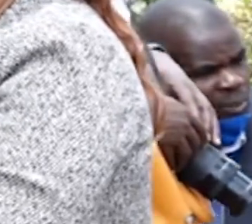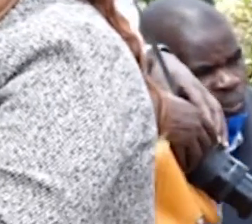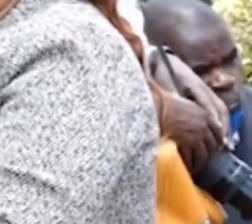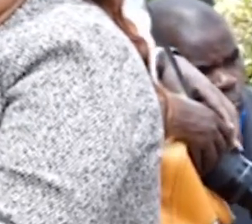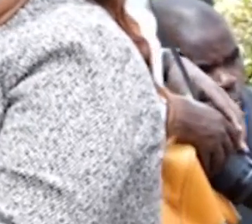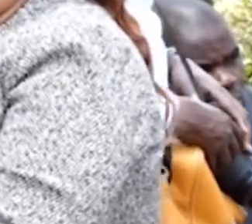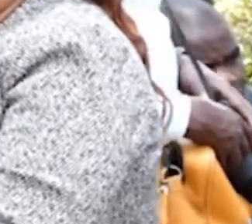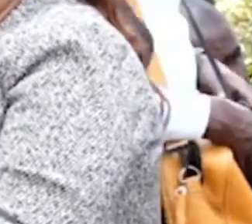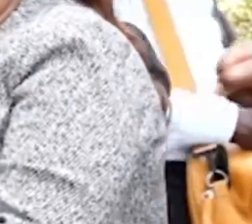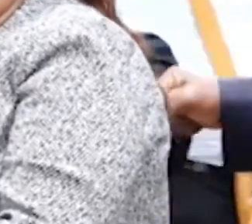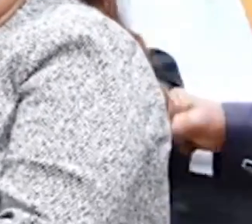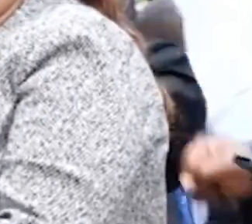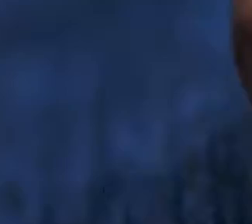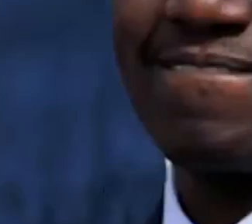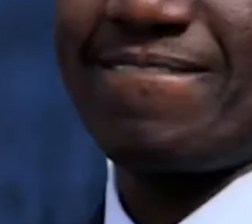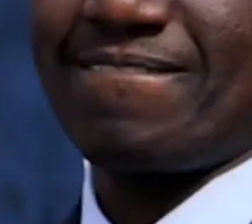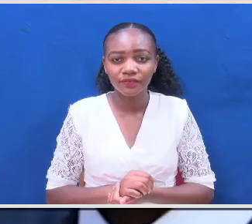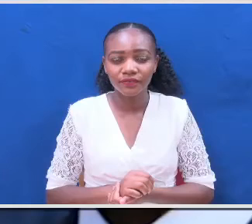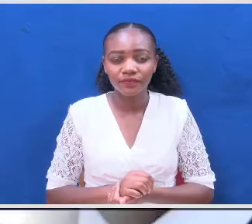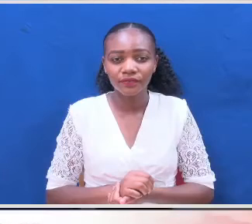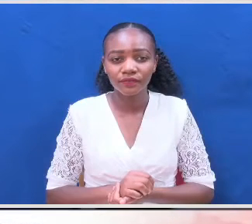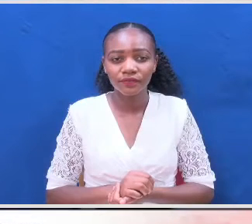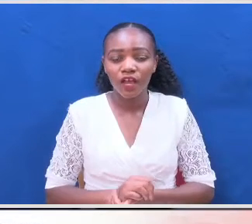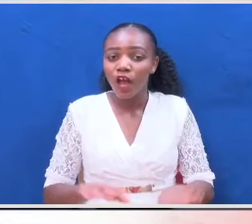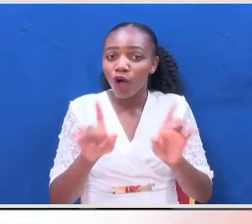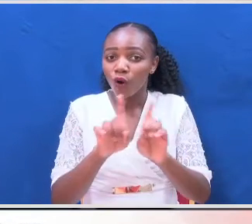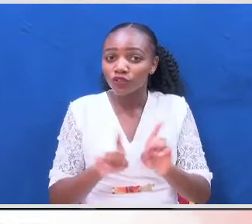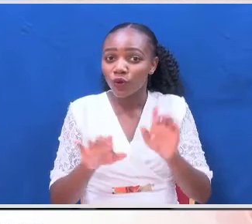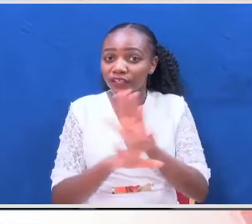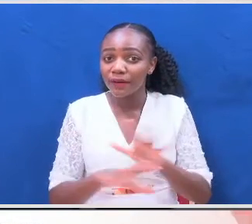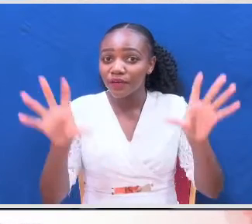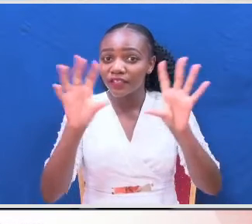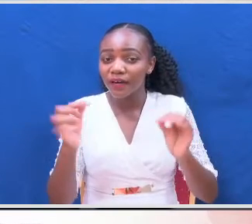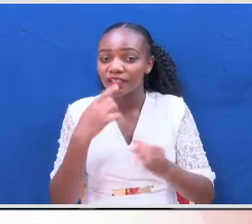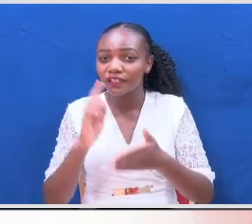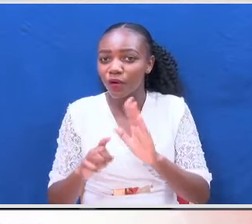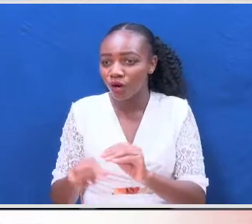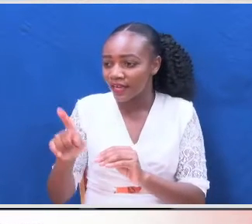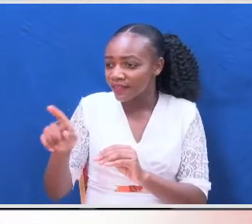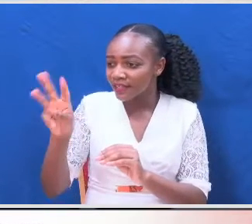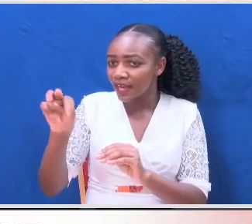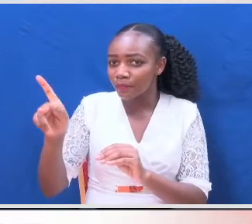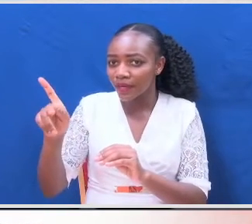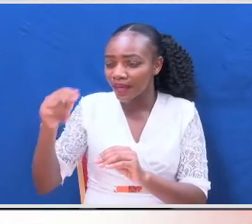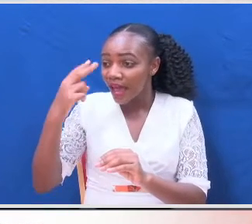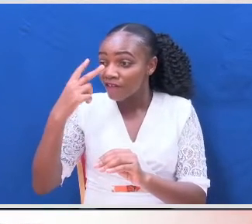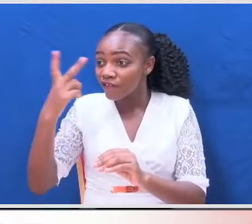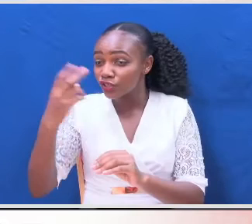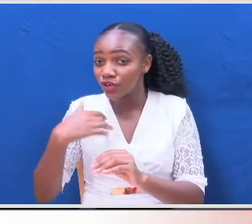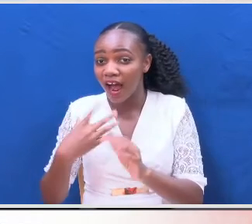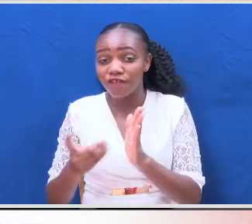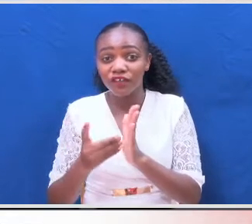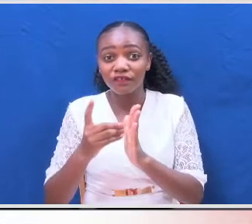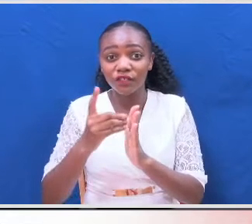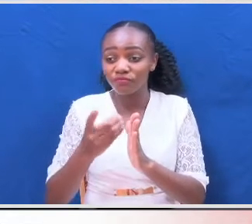rais William Ruto amemuomboleza Koinange kama kiongozi aliyetegemewa na aliyekuwa na maono ya maendeleo kwa wakazi wa